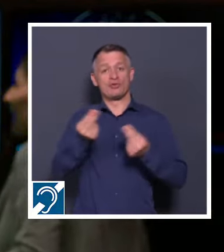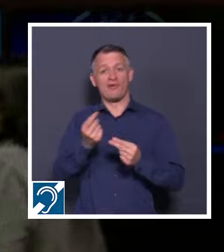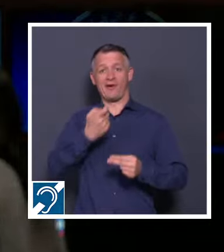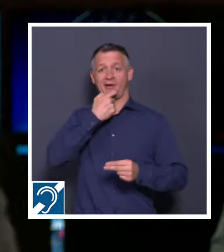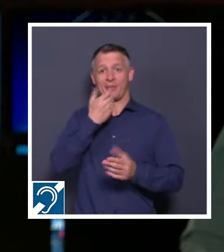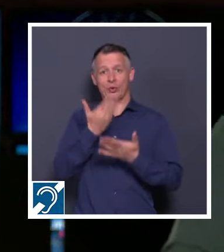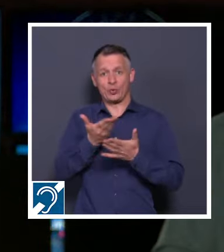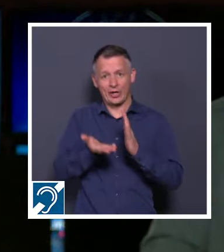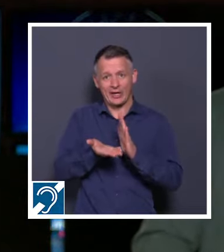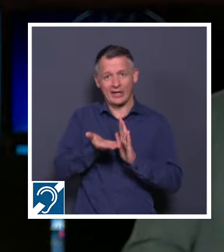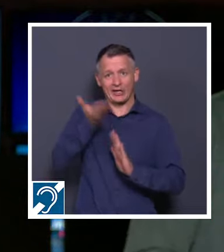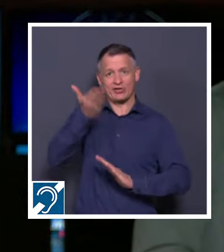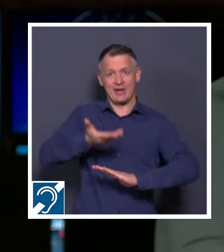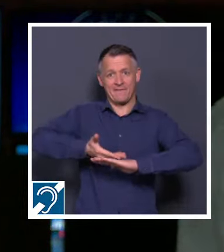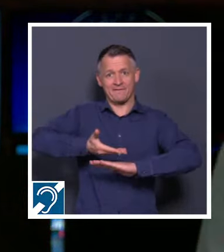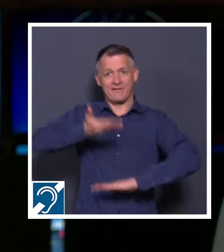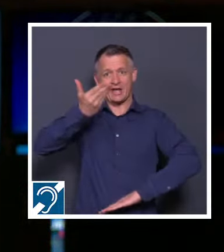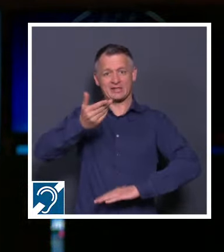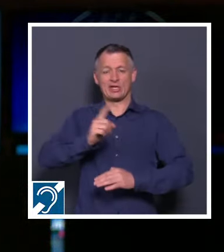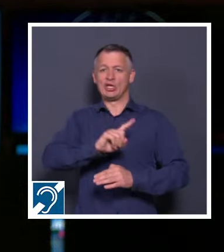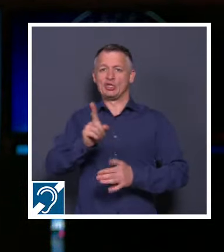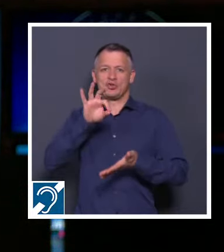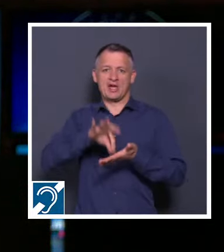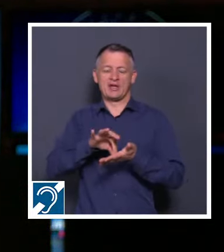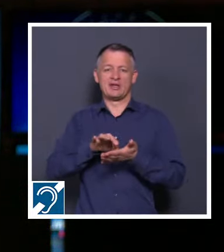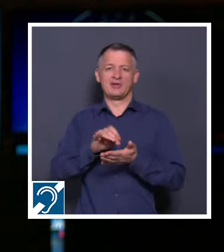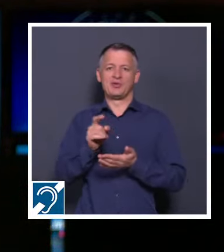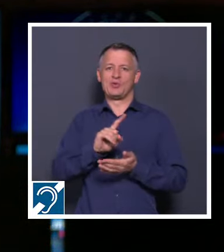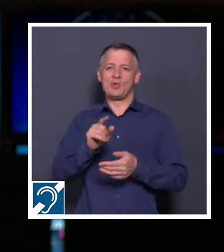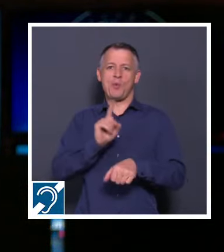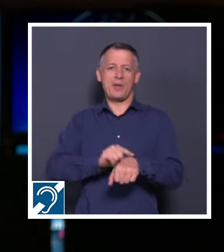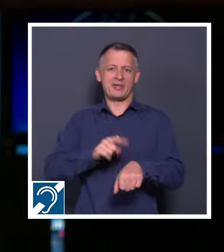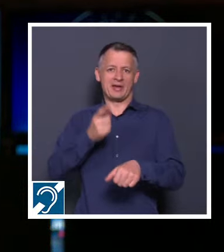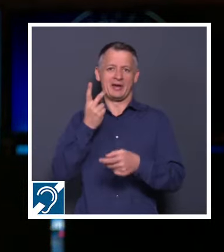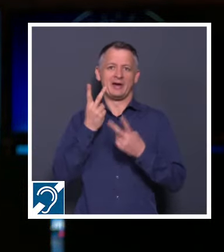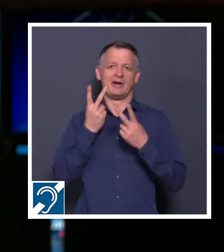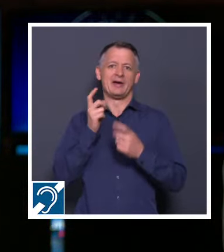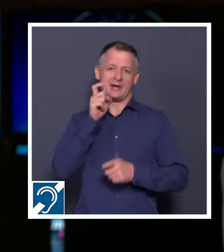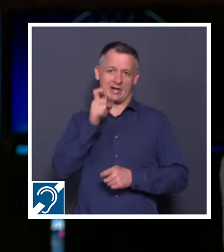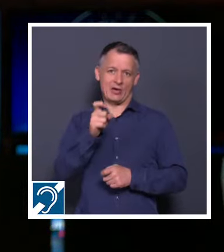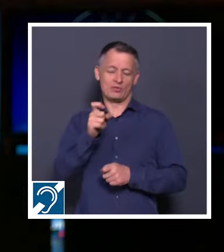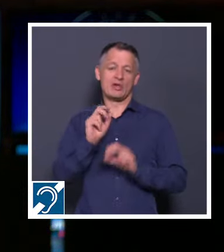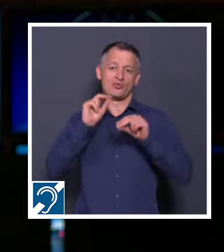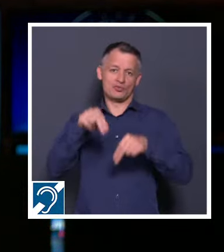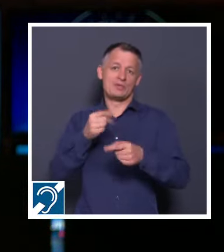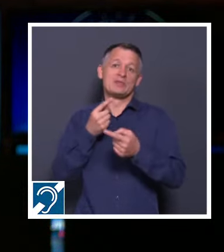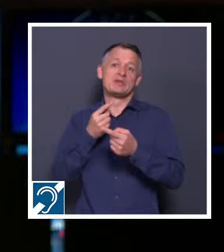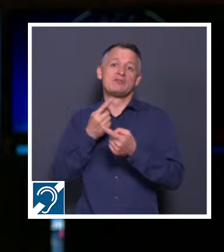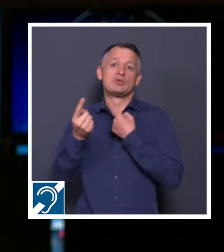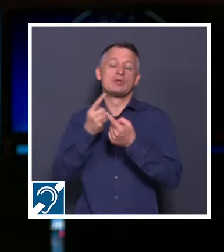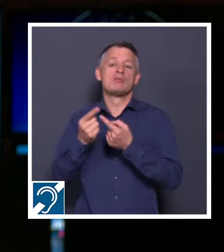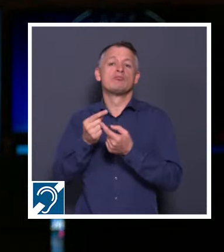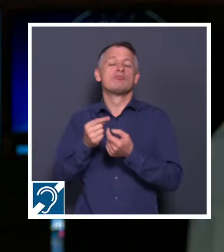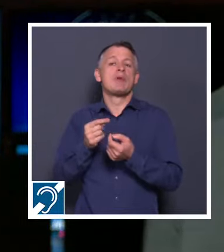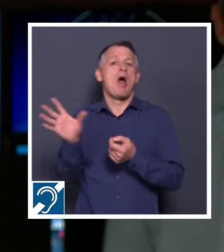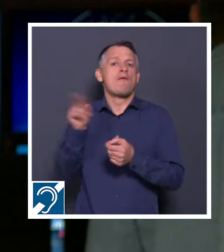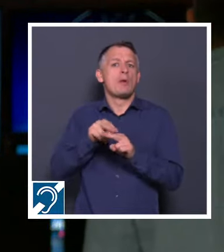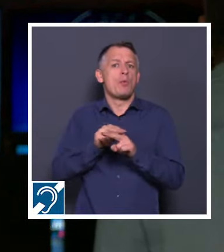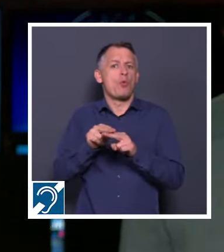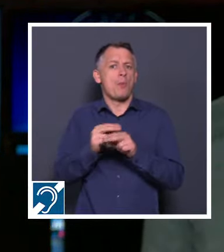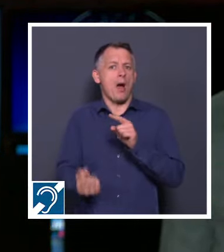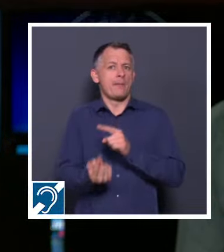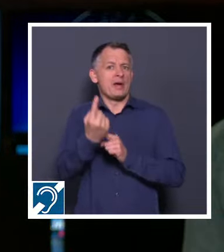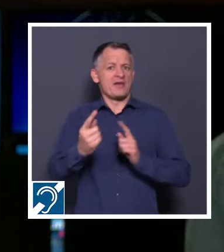creșterea inflației și niciodată nu e un moment rău să revenim la baza discuției. Să aflăm ce înseamnă inflația, cum apare în viața